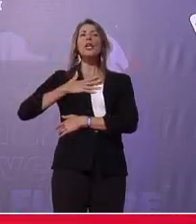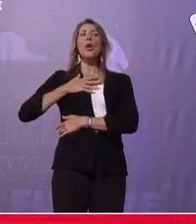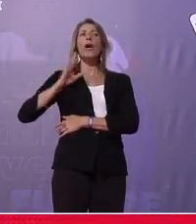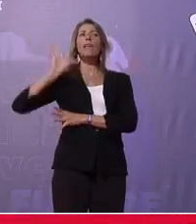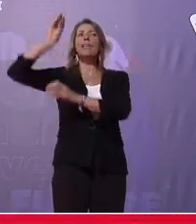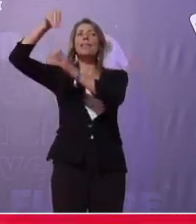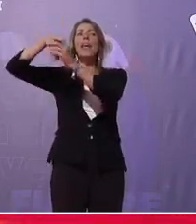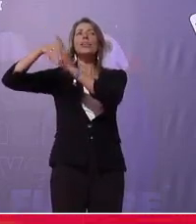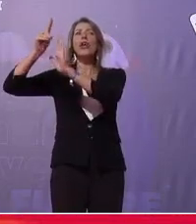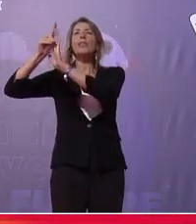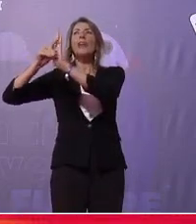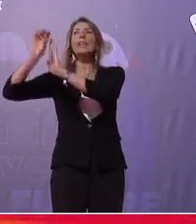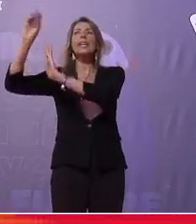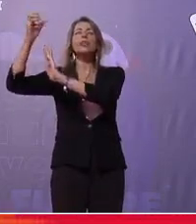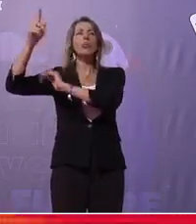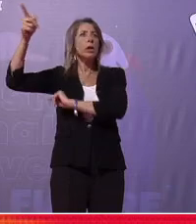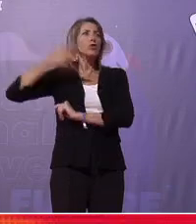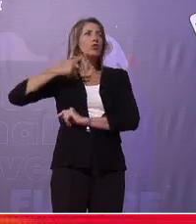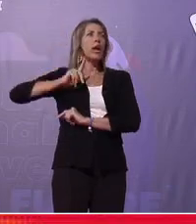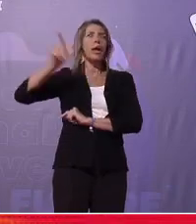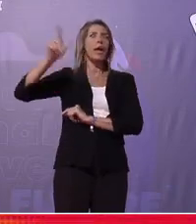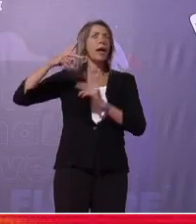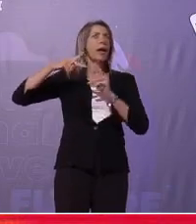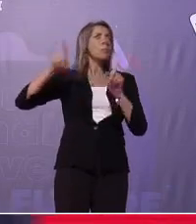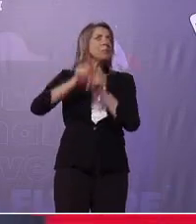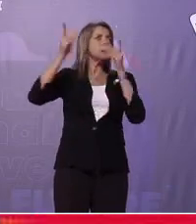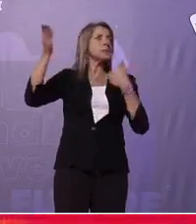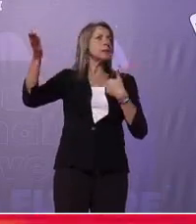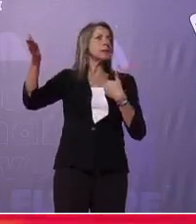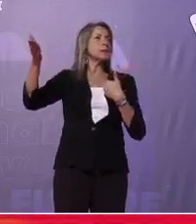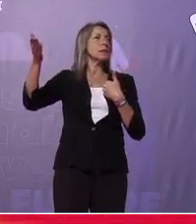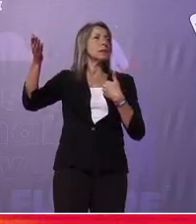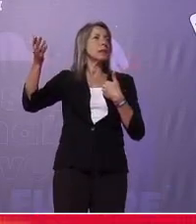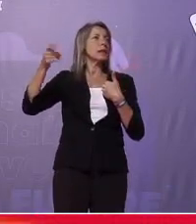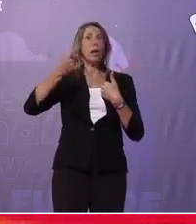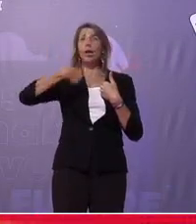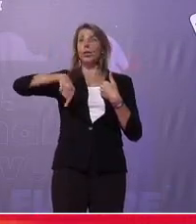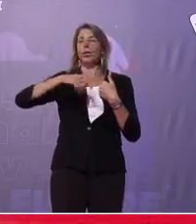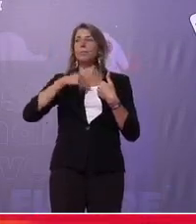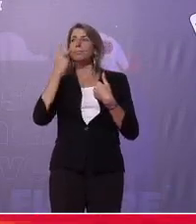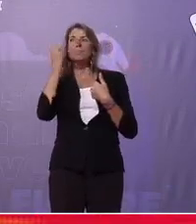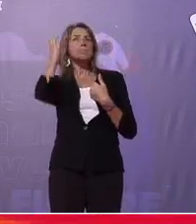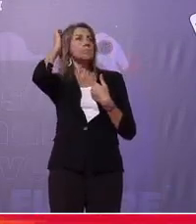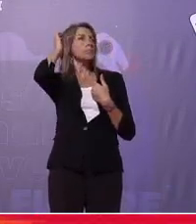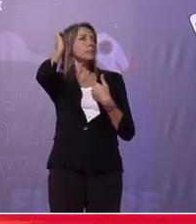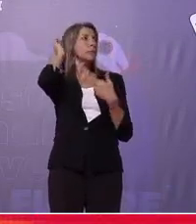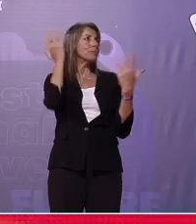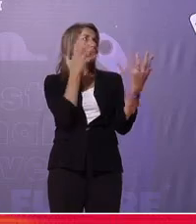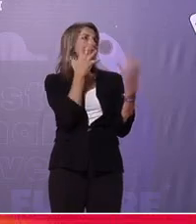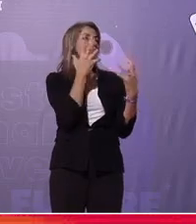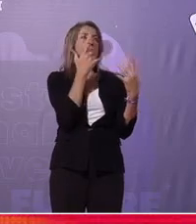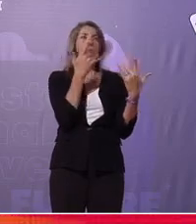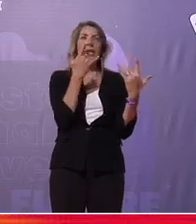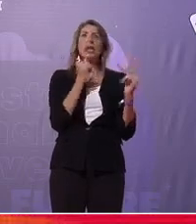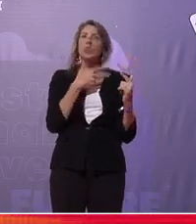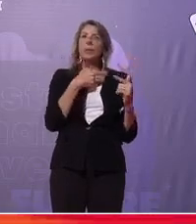tutto quello che vediamo fisicamente attorno a noi e che ci attira ha dietro di sé una una serie